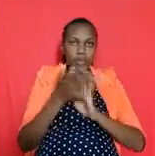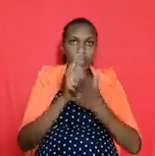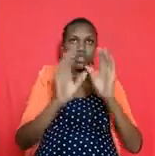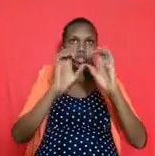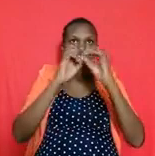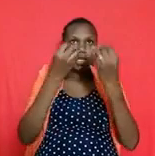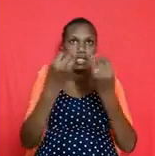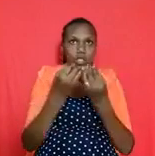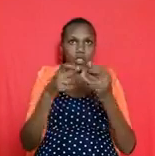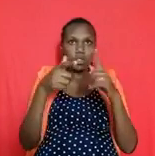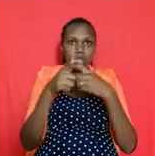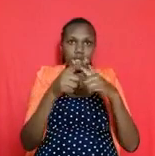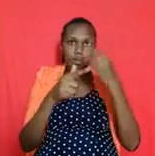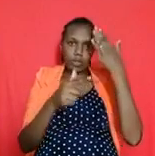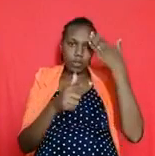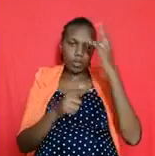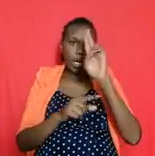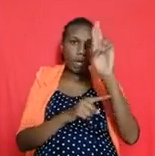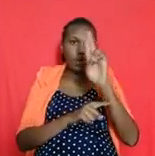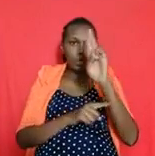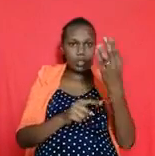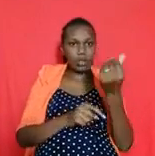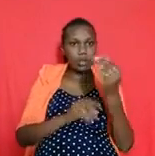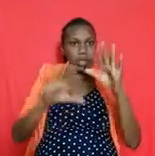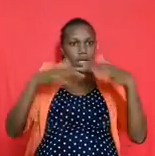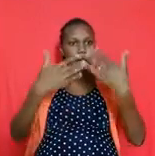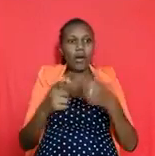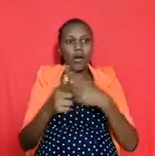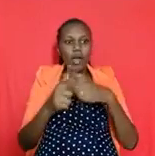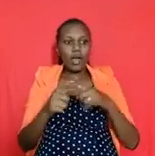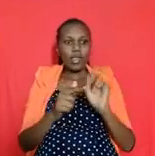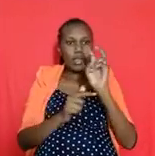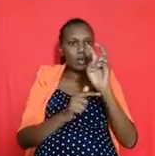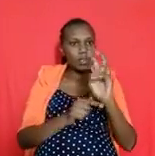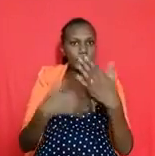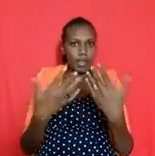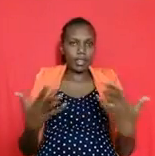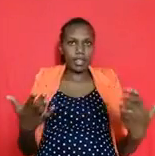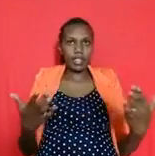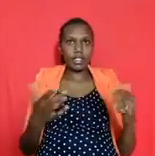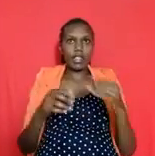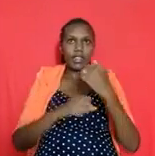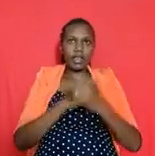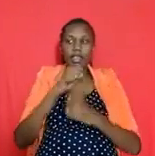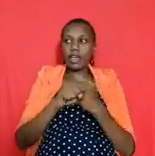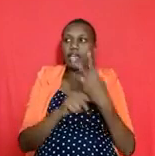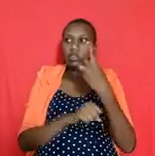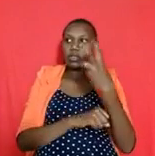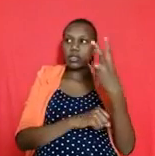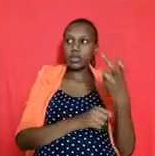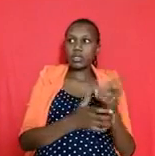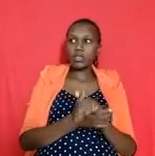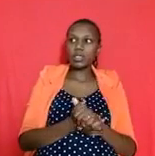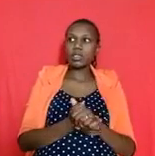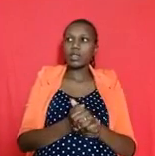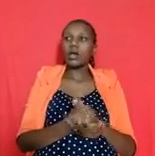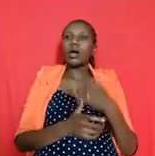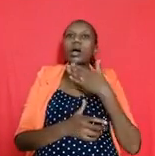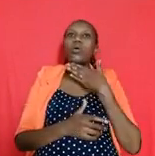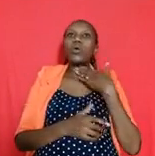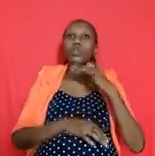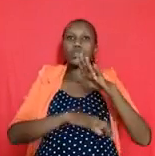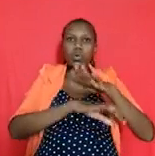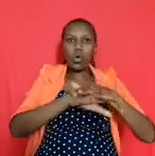na nĩtũmenyithagio ũrĩa mahũthĩro na ũrĩa tũronire indo mwaka wa 2020 nĩngwenda gwĩta